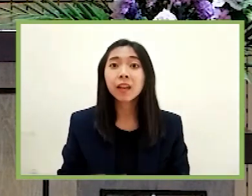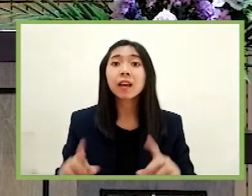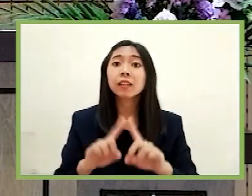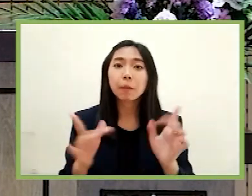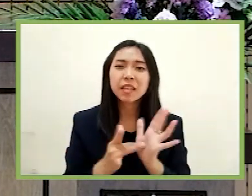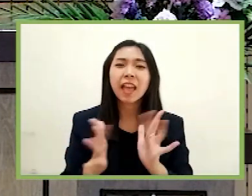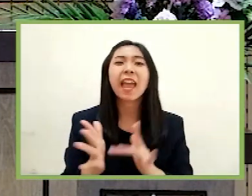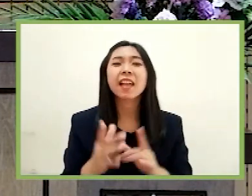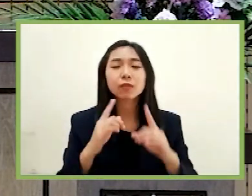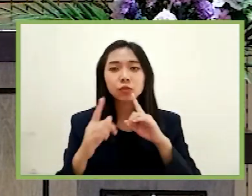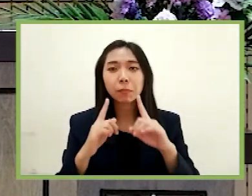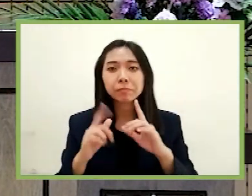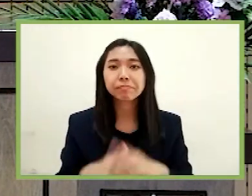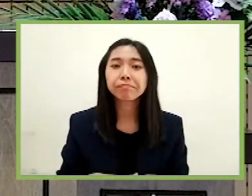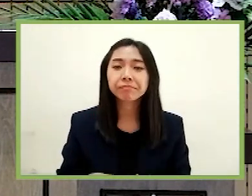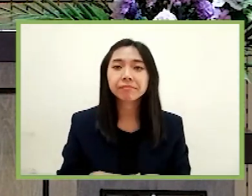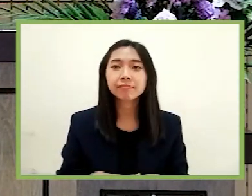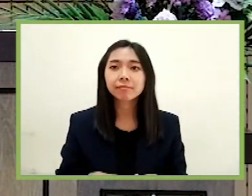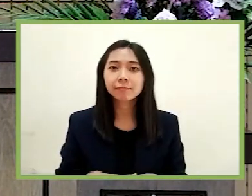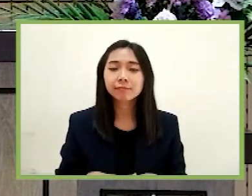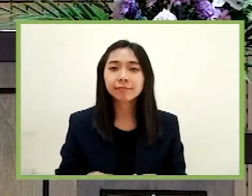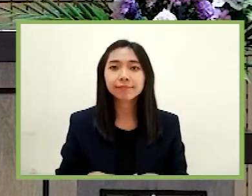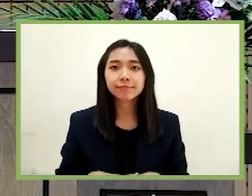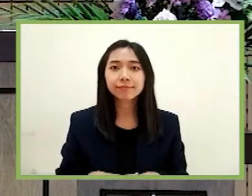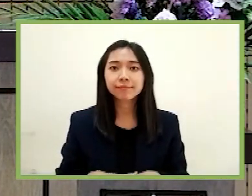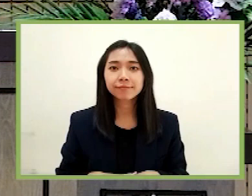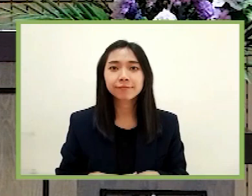menjawab dengan cara yang berbeda